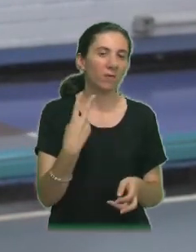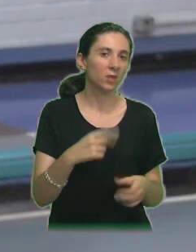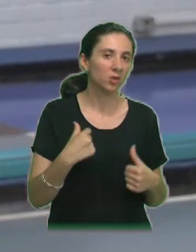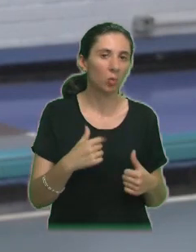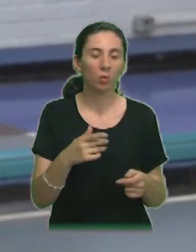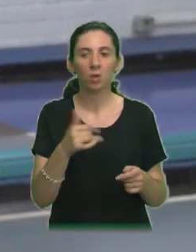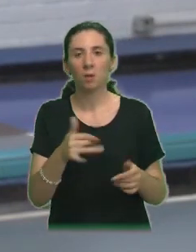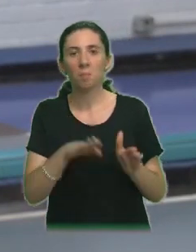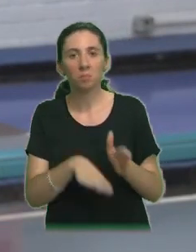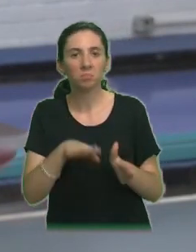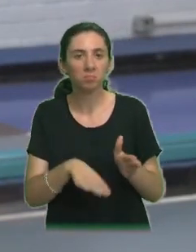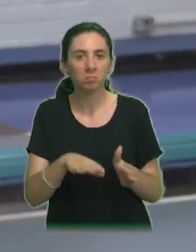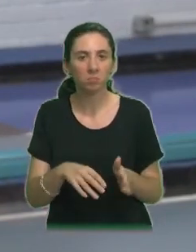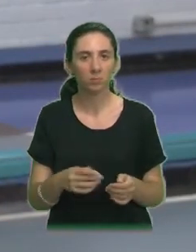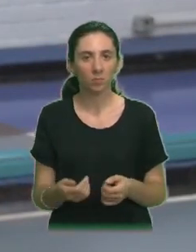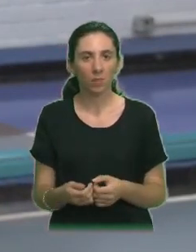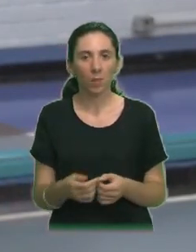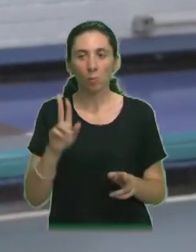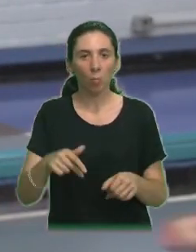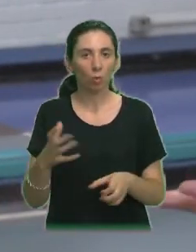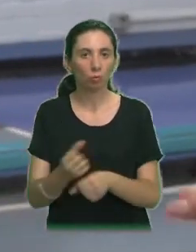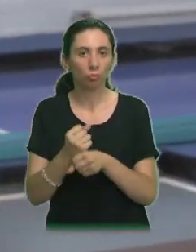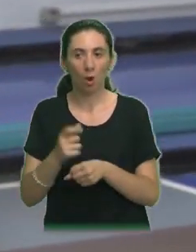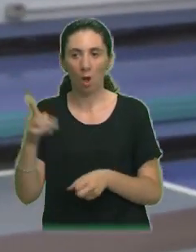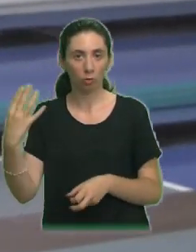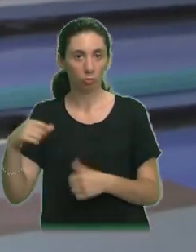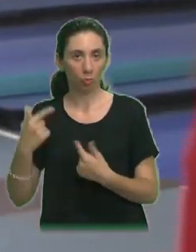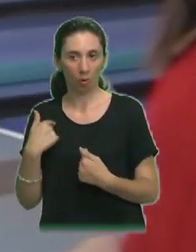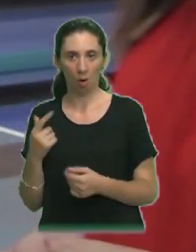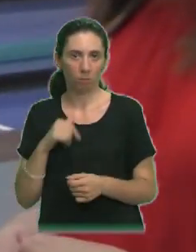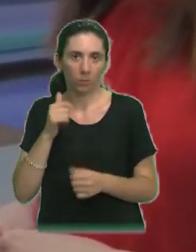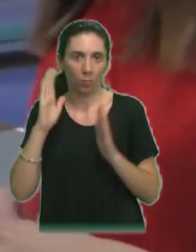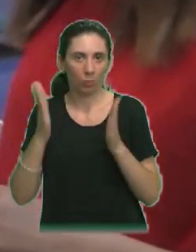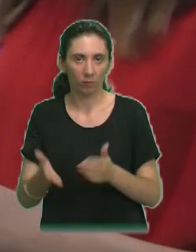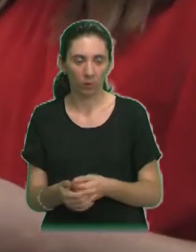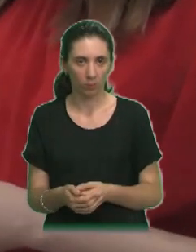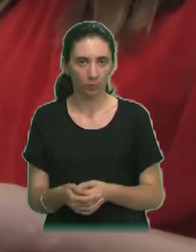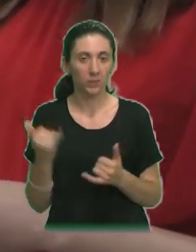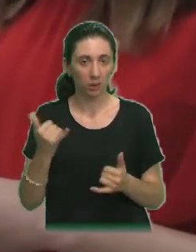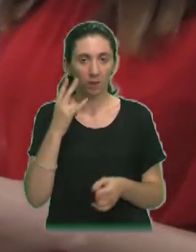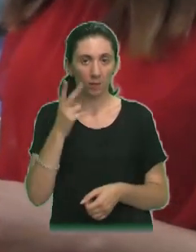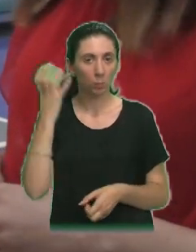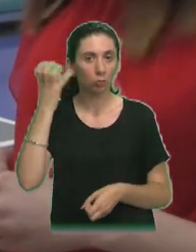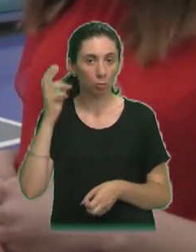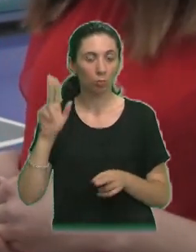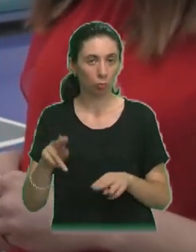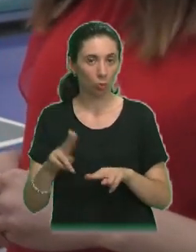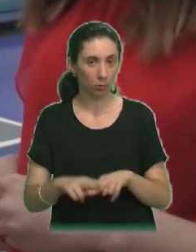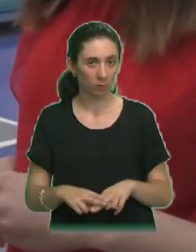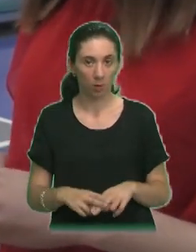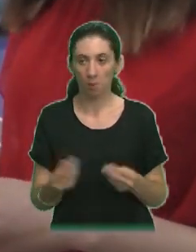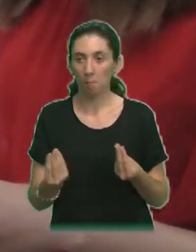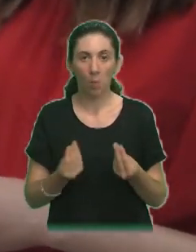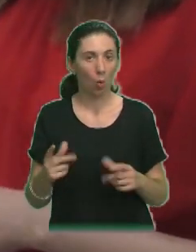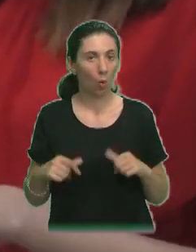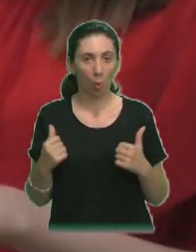u 40-ima. Evo, ovo sad vidimo da se snovi naravno ostvaraju kad god, da